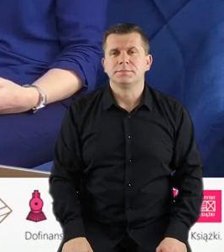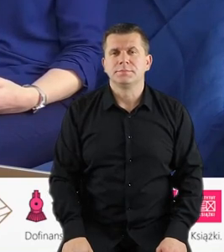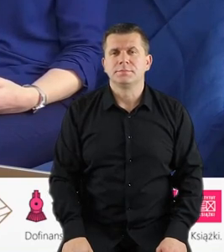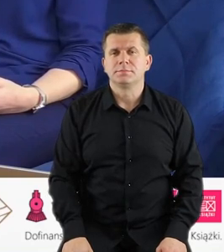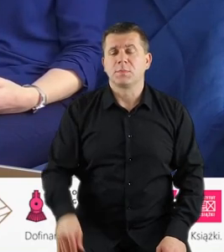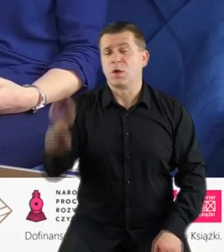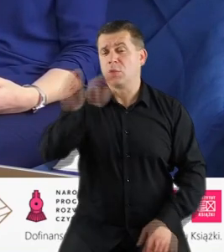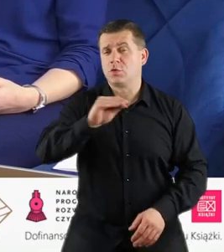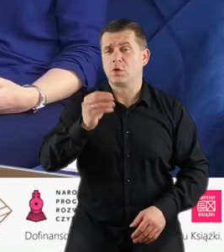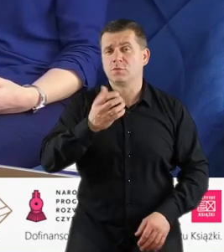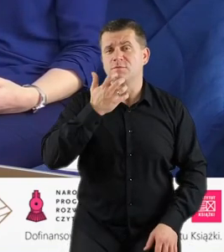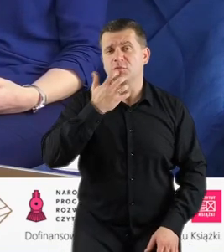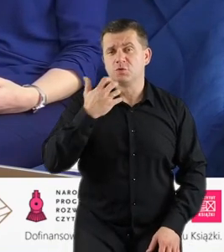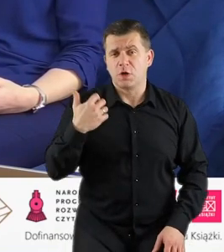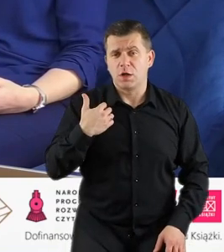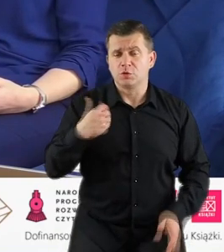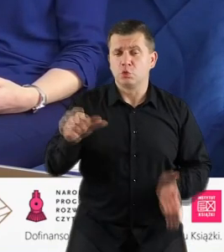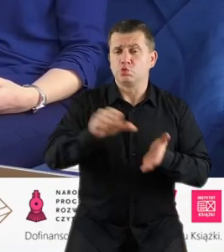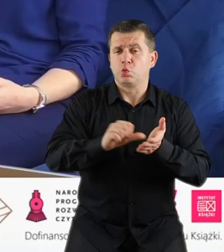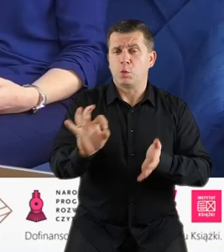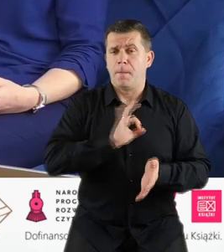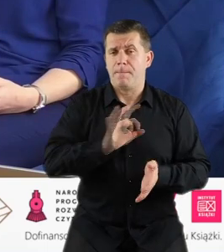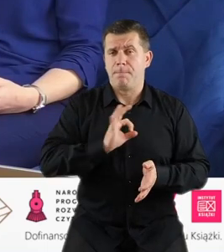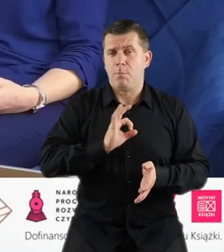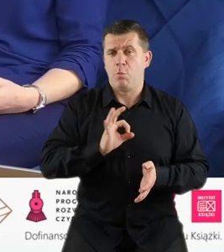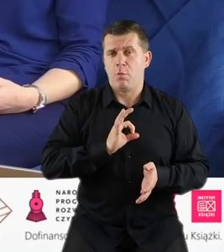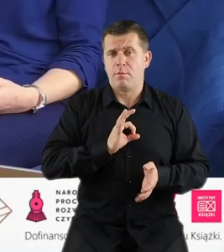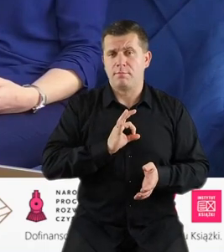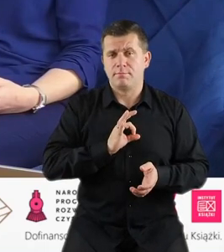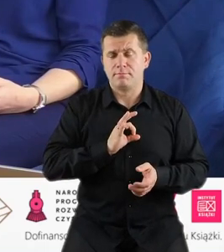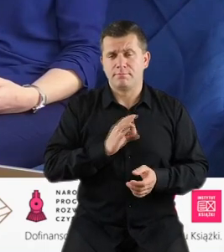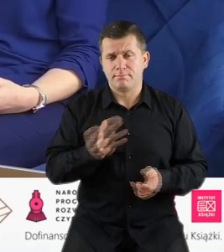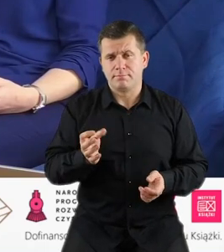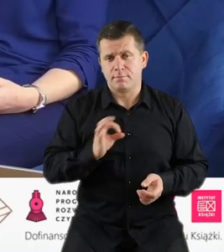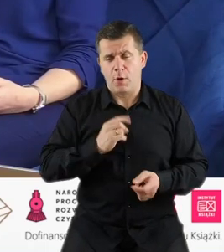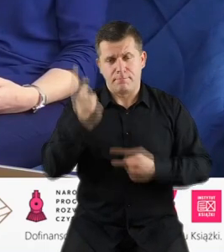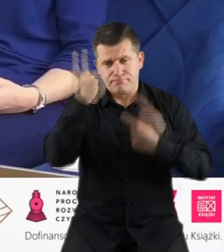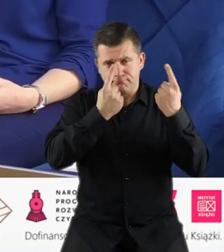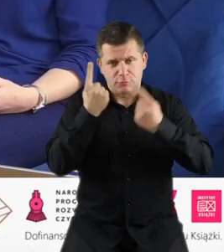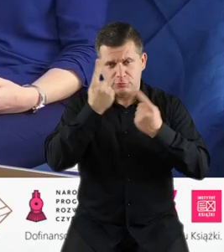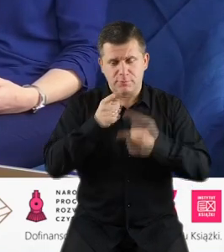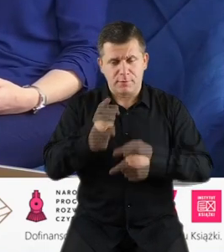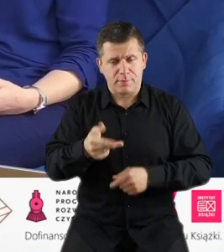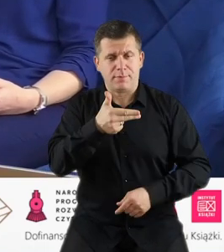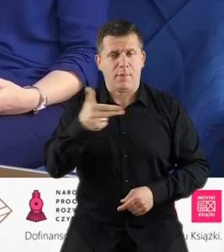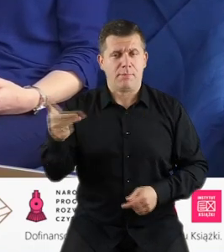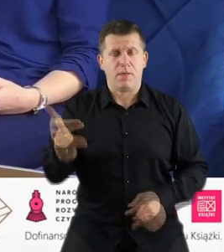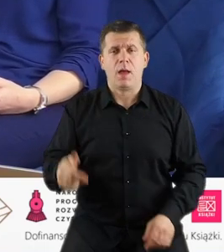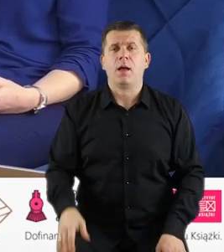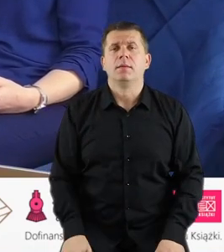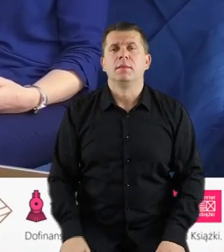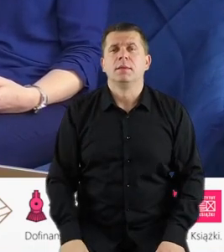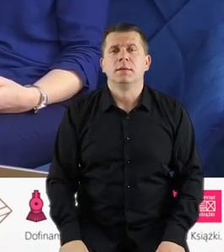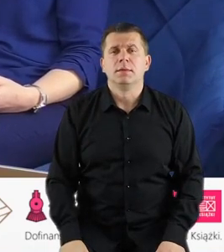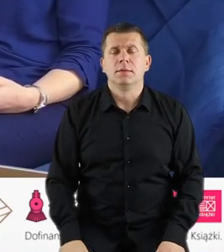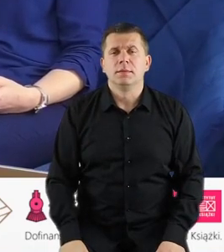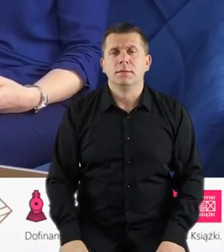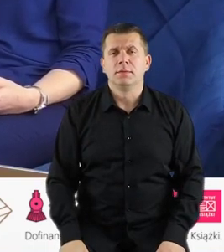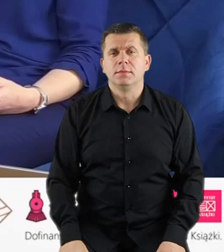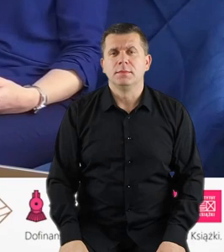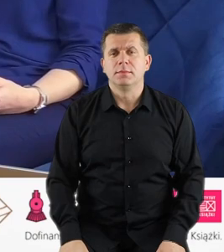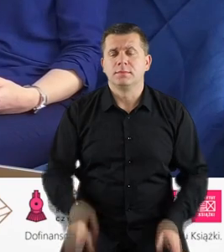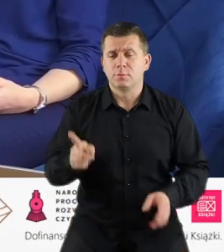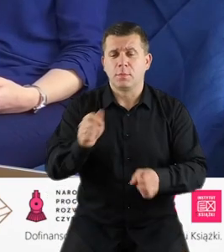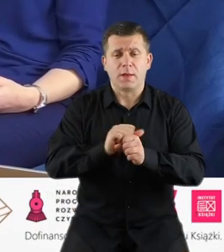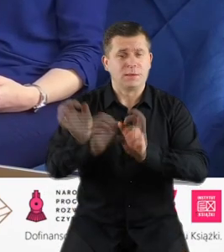A jeszcze wcześniejszym źródłem mojego w ogóle, mojej refleksji, mojego myślenia na ten temat